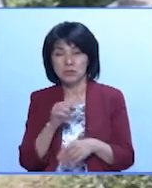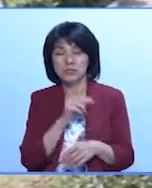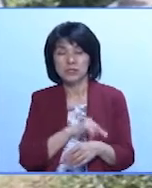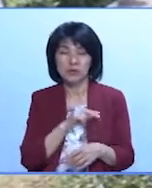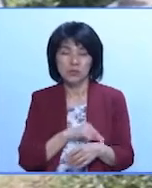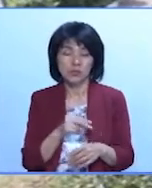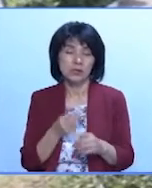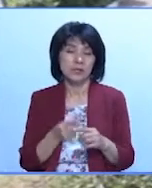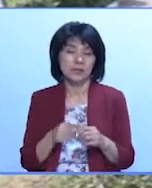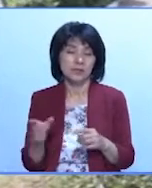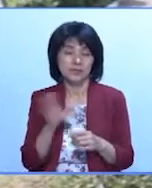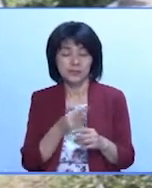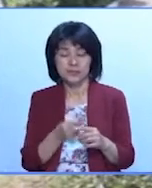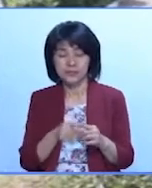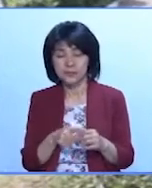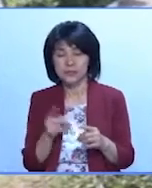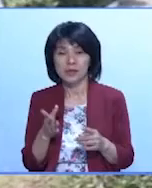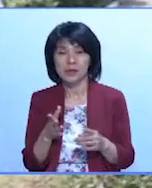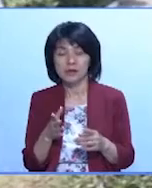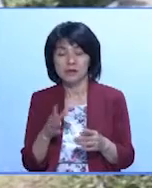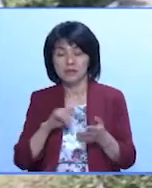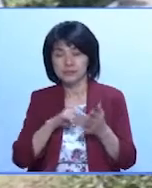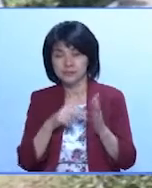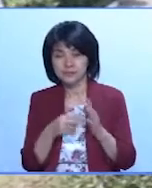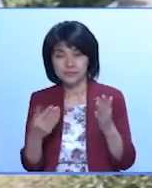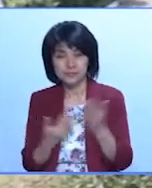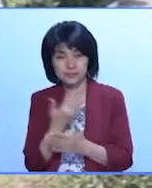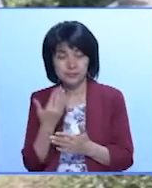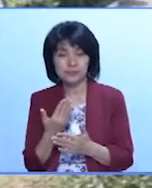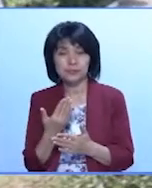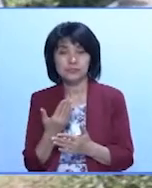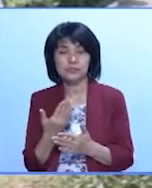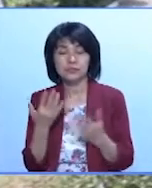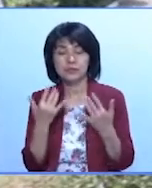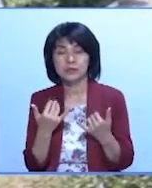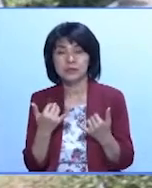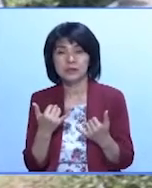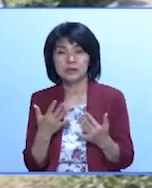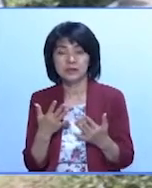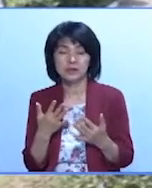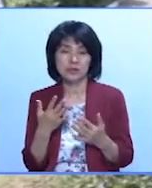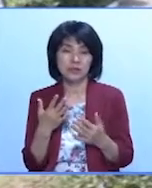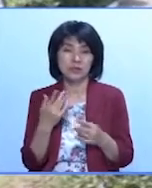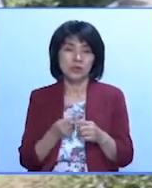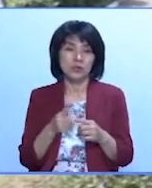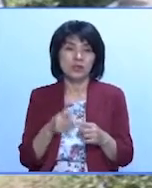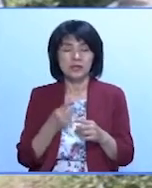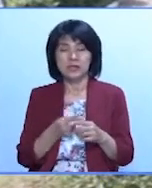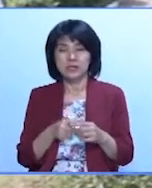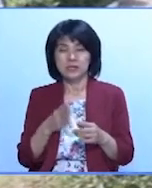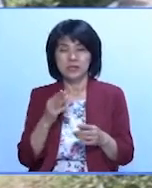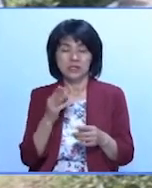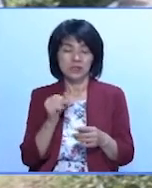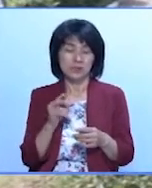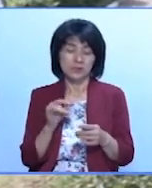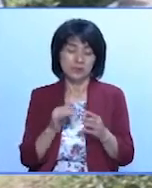демонтажу. Ғимаратты бөлшектеу, жаңадан жоспарлау бойынша жөндеу жұмыстары жүргізіліп жатыр. Яғни нысанның құрылымы өзгереді. Бірінші шатырын